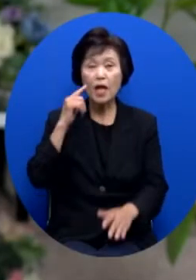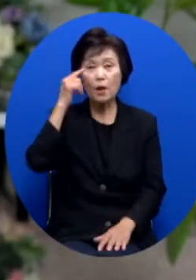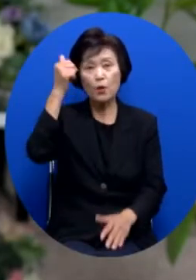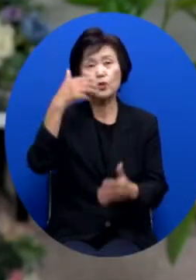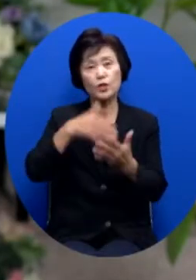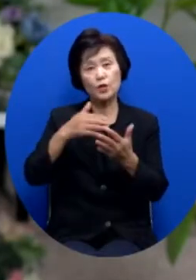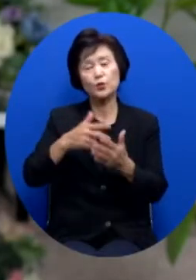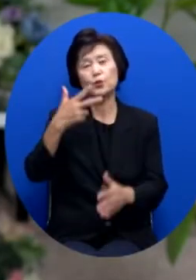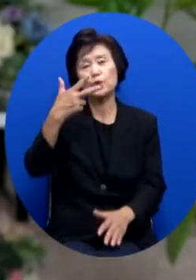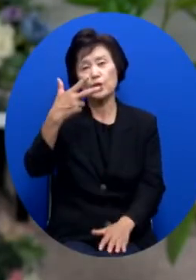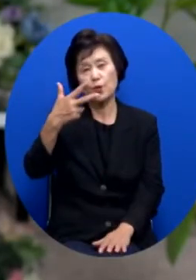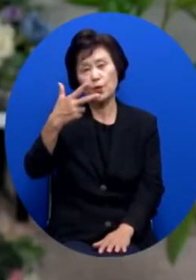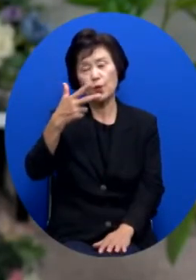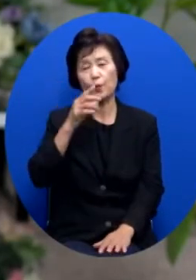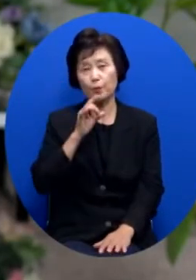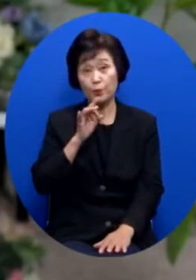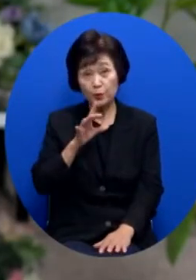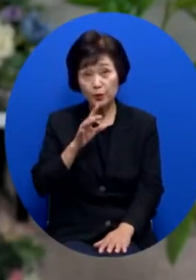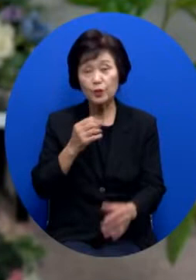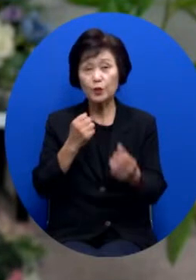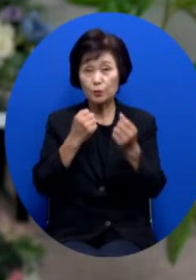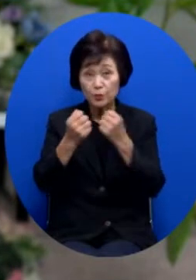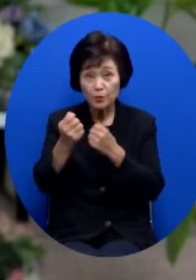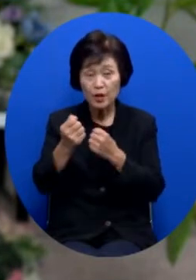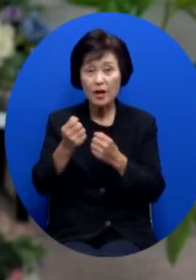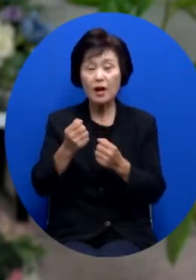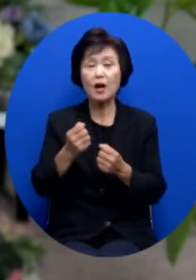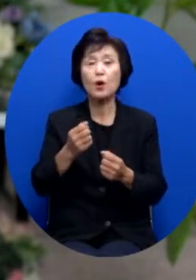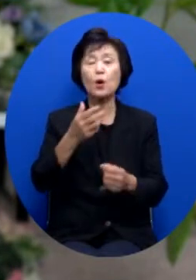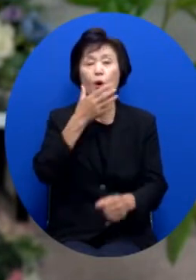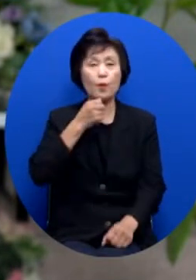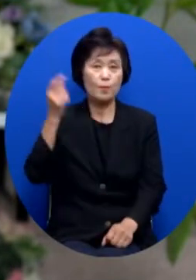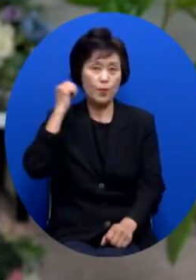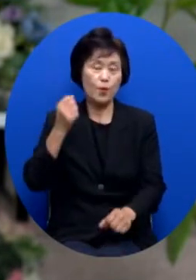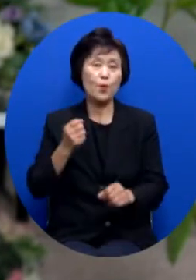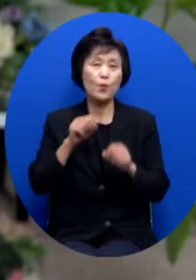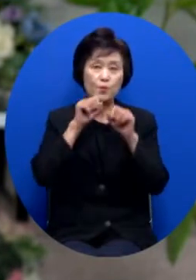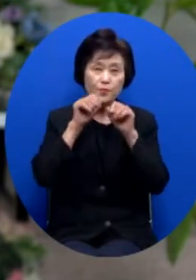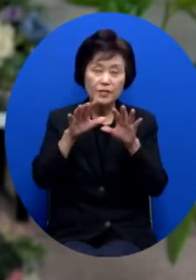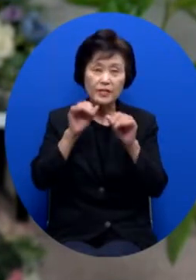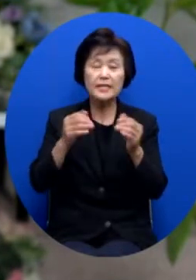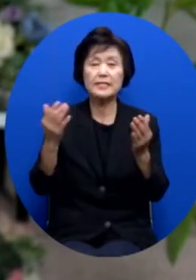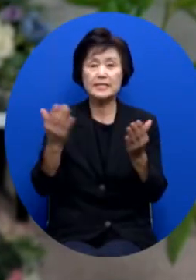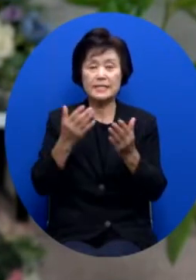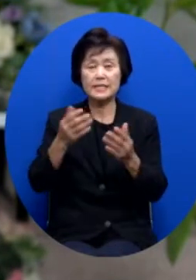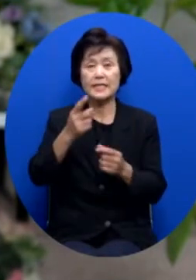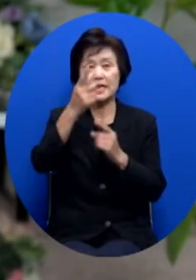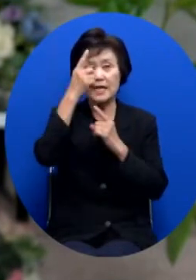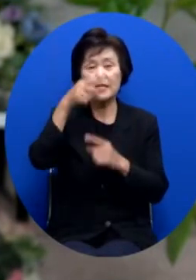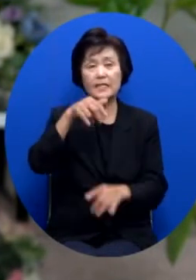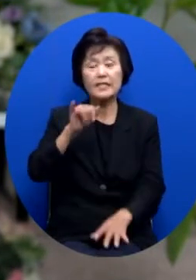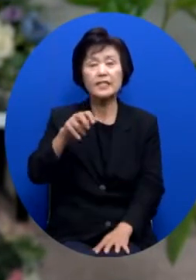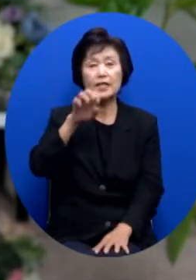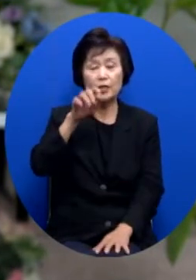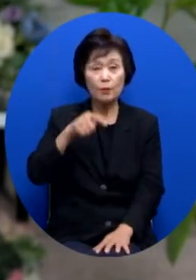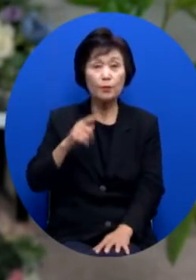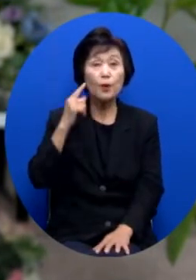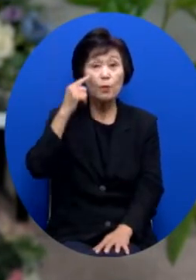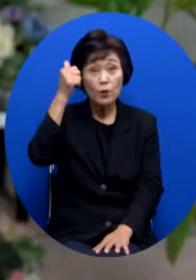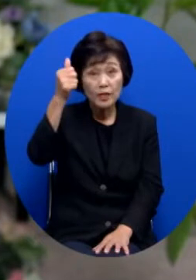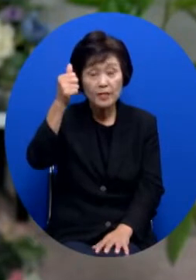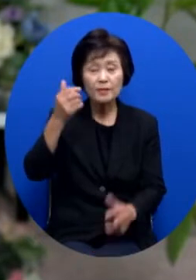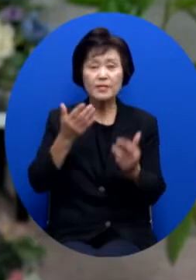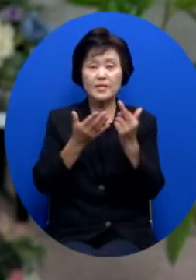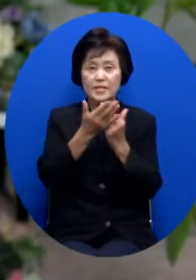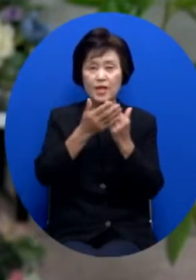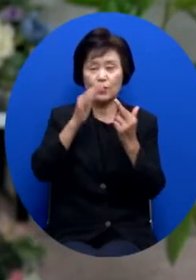명밖에 되지 않았음에도 불구하고 복음 전파를 위해이 깊은 목사님을 제주도로